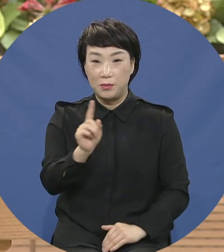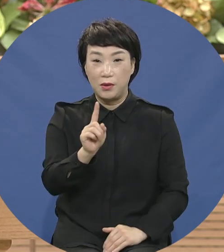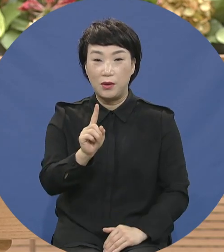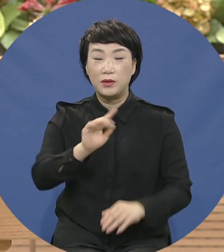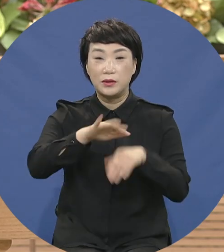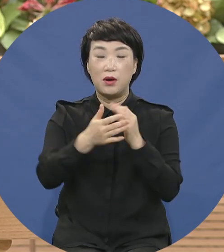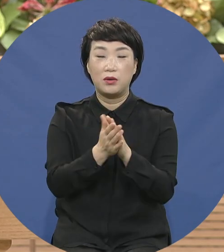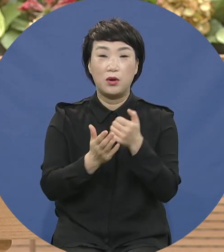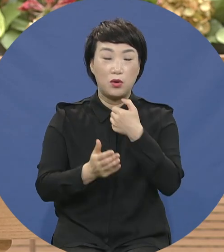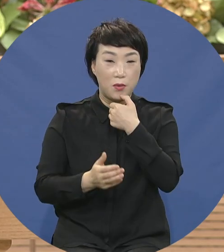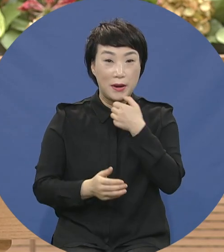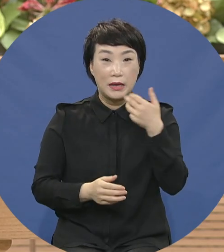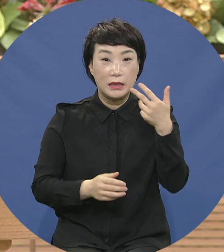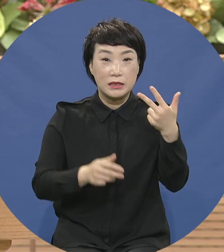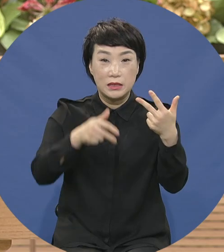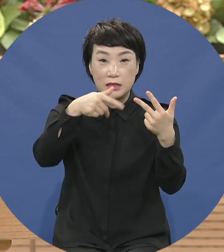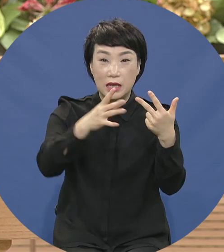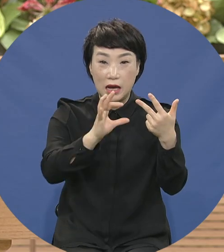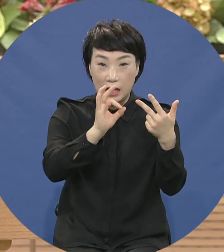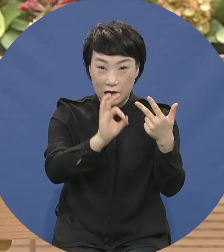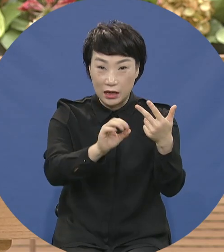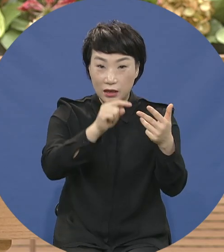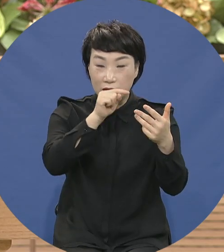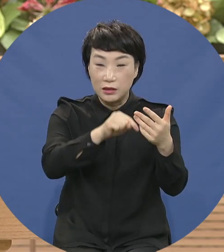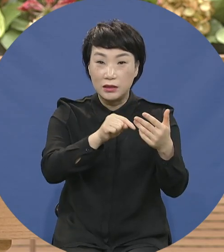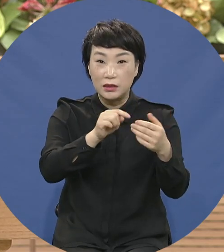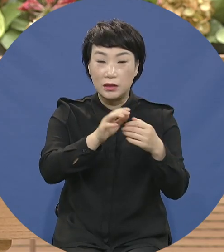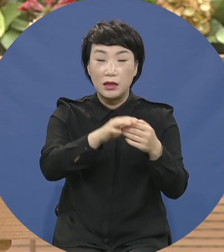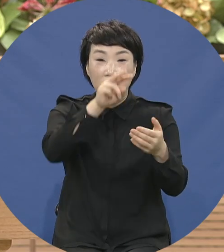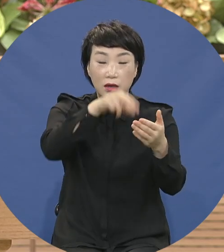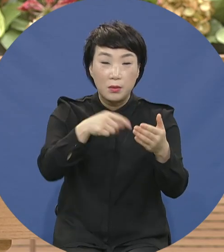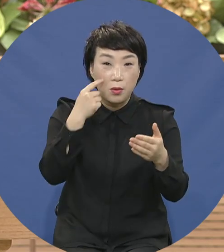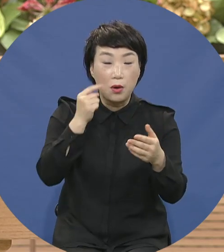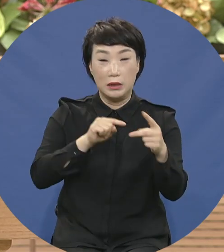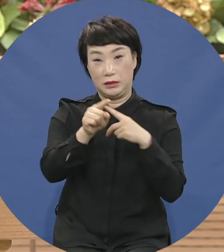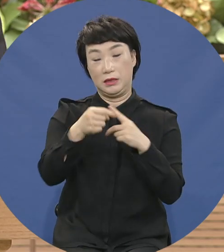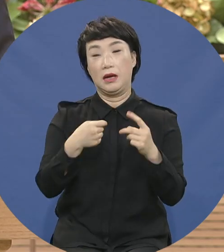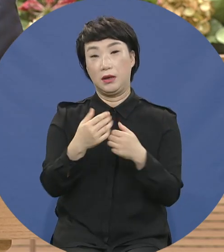로마서 7장에 내려가서 이해를 하면